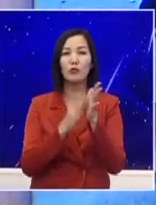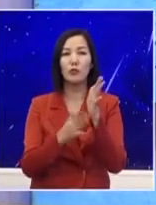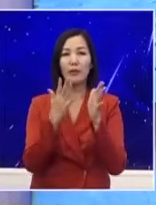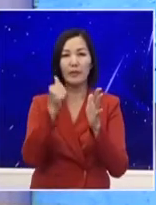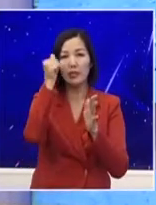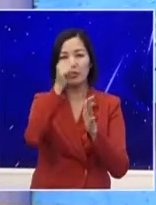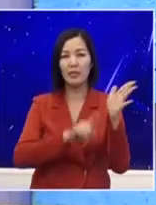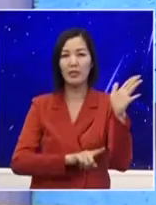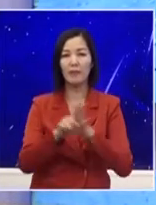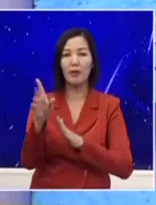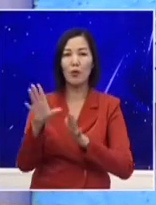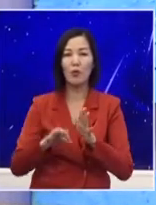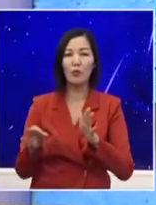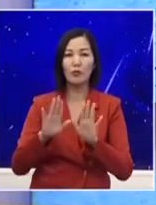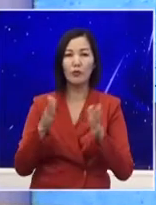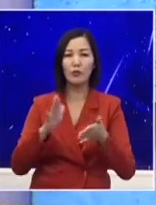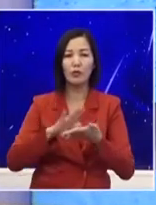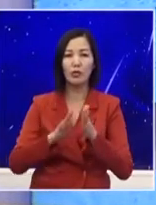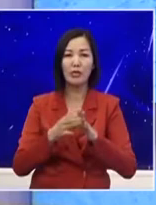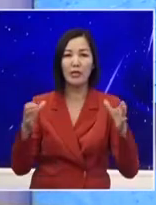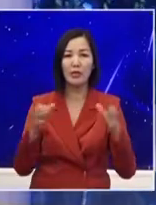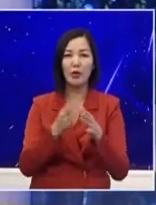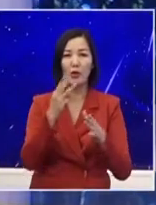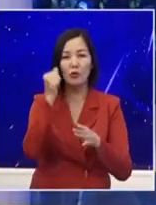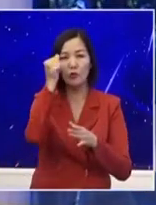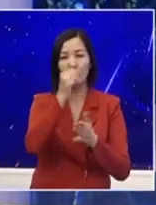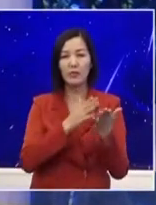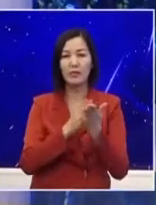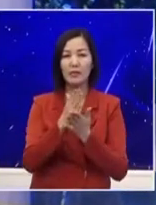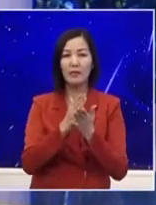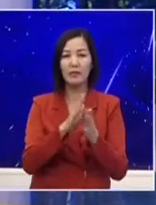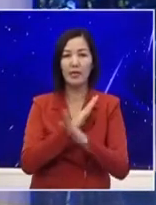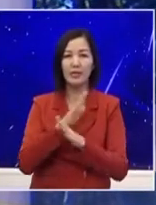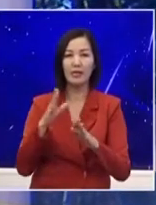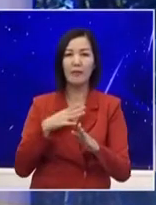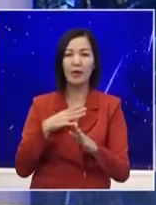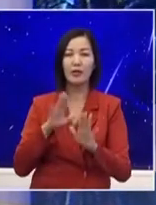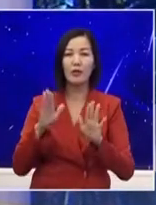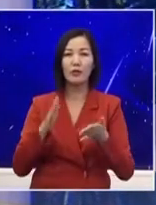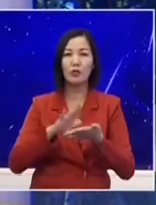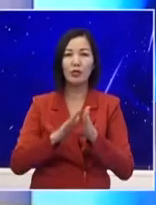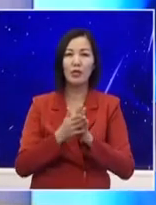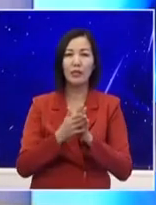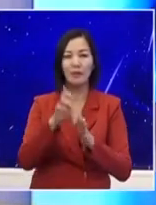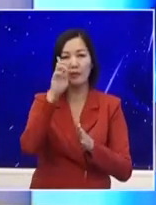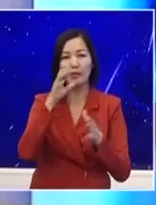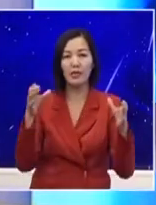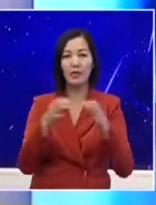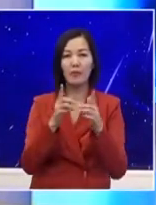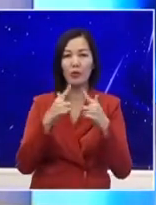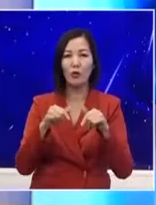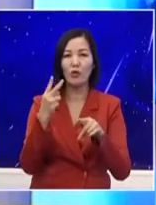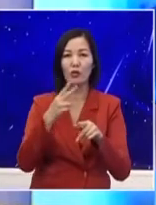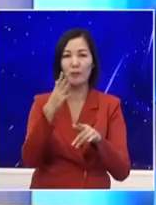1995 жылдан бері облыстық төтенше жағдайлар департаментінің 3 маманы қызмет кезінде қаза тапқан. Төтенше жағдайлар жөніндегі мемлекеттік